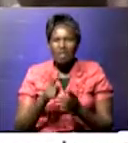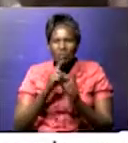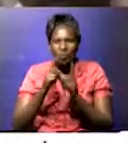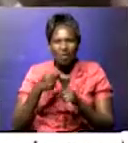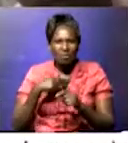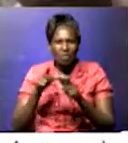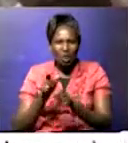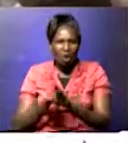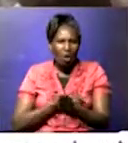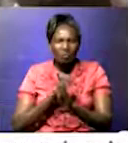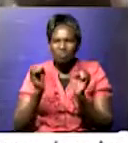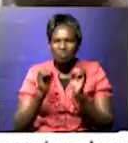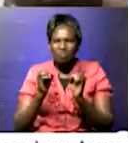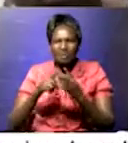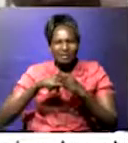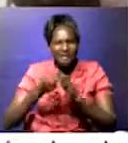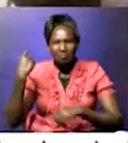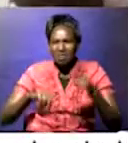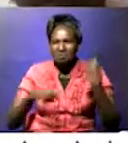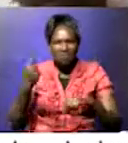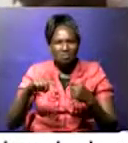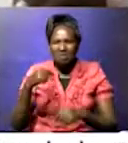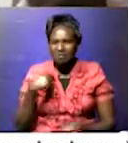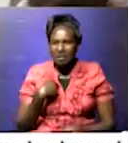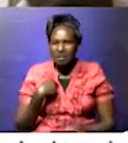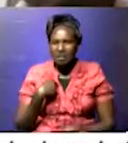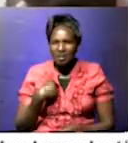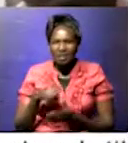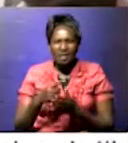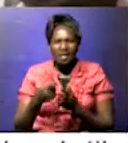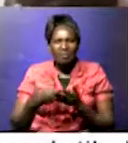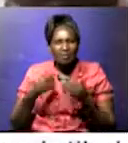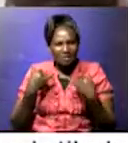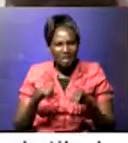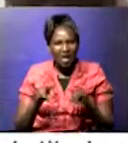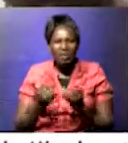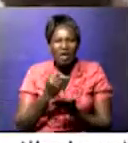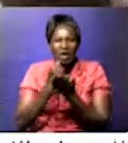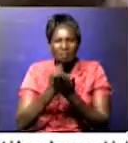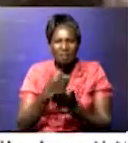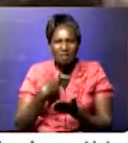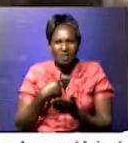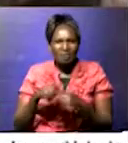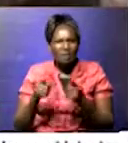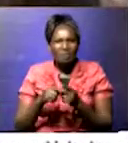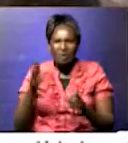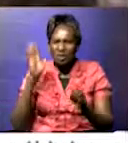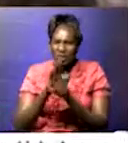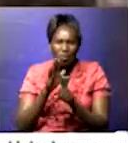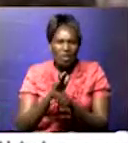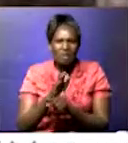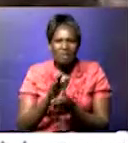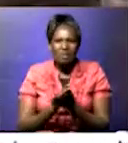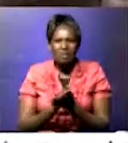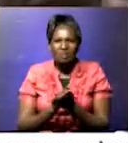sana, wakaanza kunichapa. So wakanichapa, operator wangu akajaribu kunisaidia, lakini we were overpowered because walikuwa wengi. So